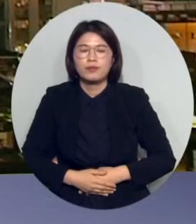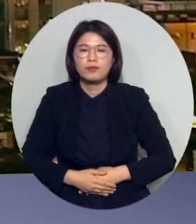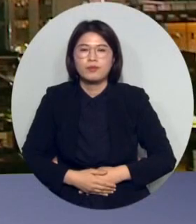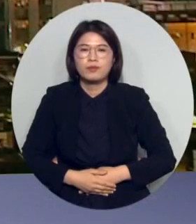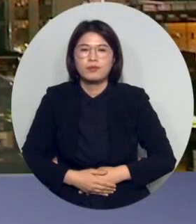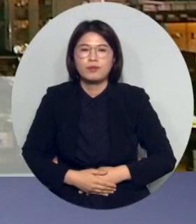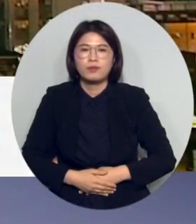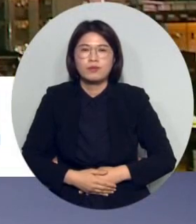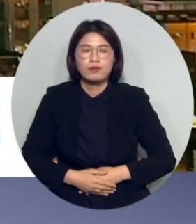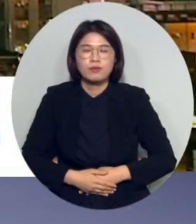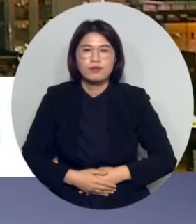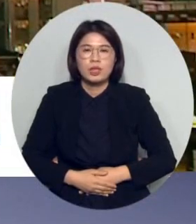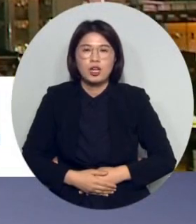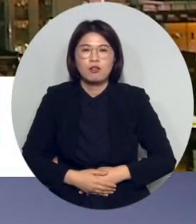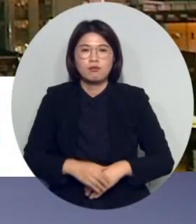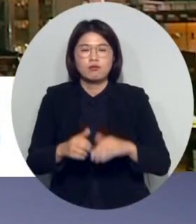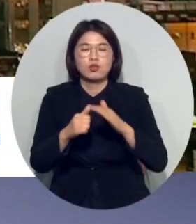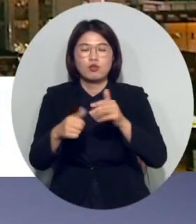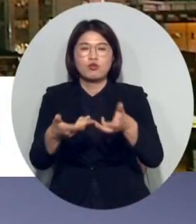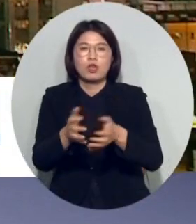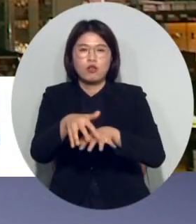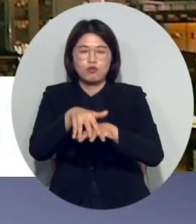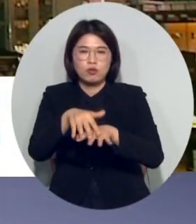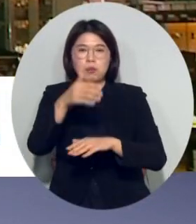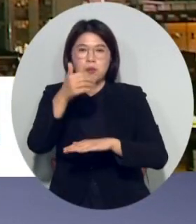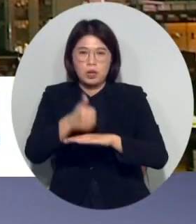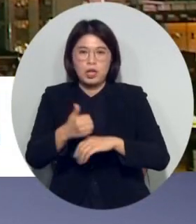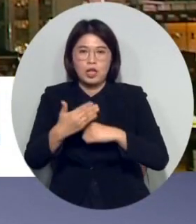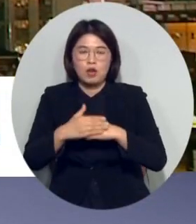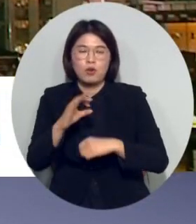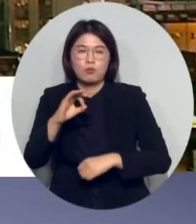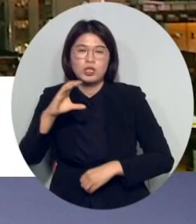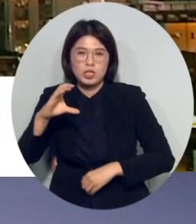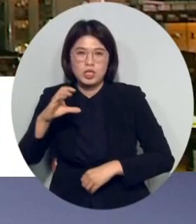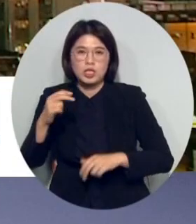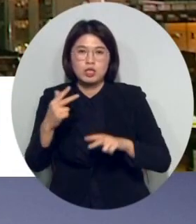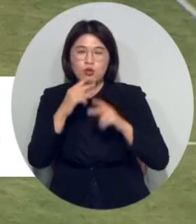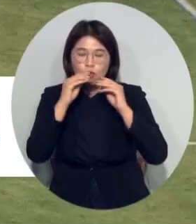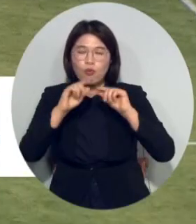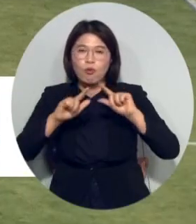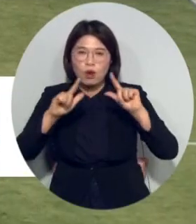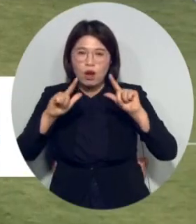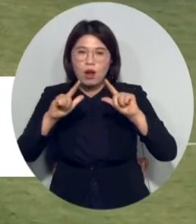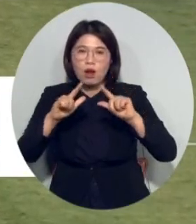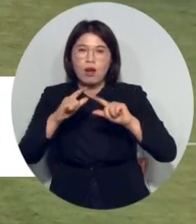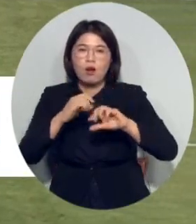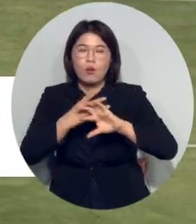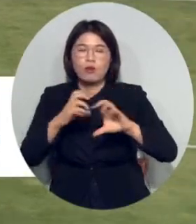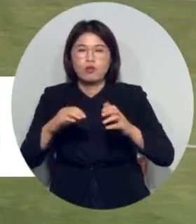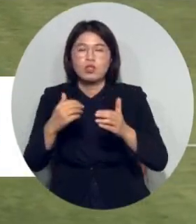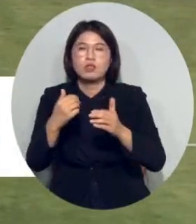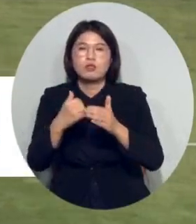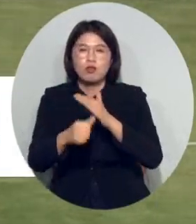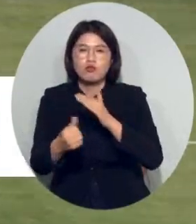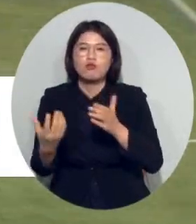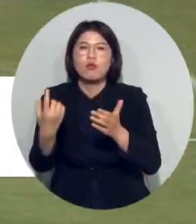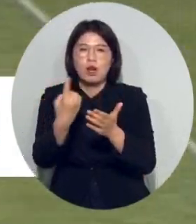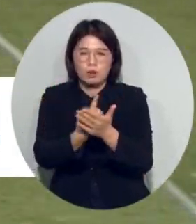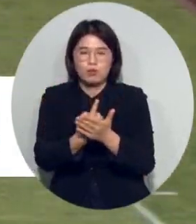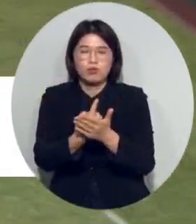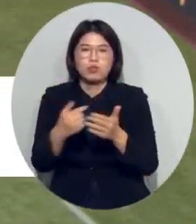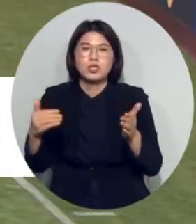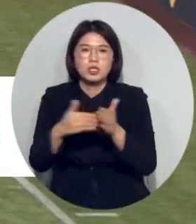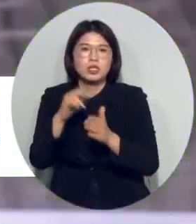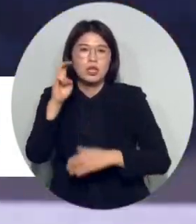선수단 구성 마무리 단계에 접어든 대구 fc 가 이번 주말이면 남은 외국인 선수들의 합류가 끝날 전망입니다